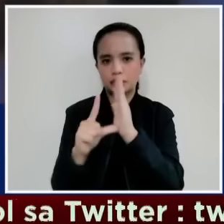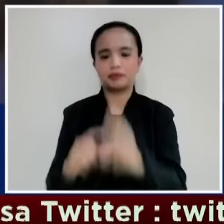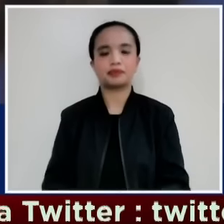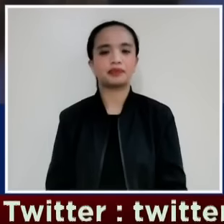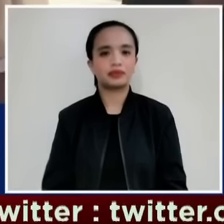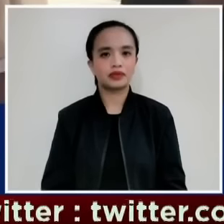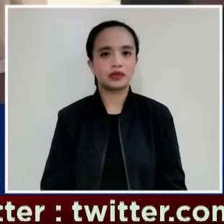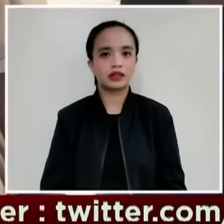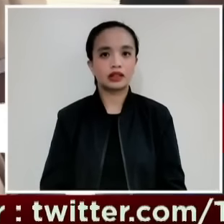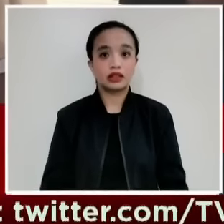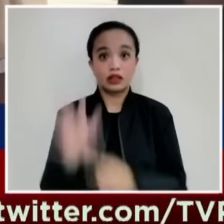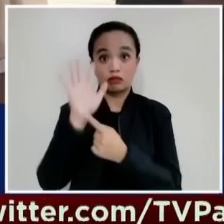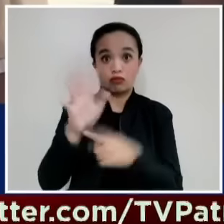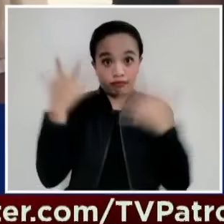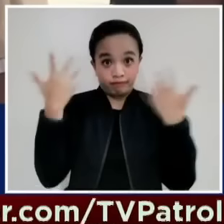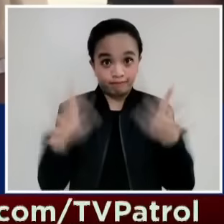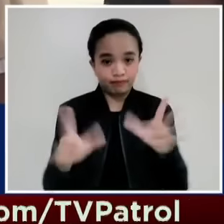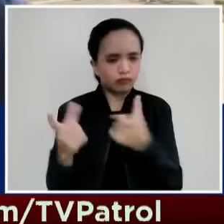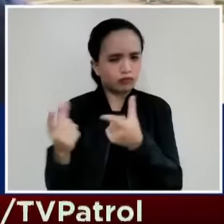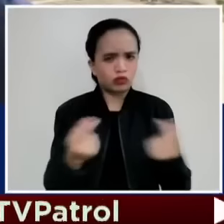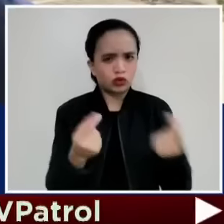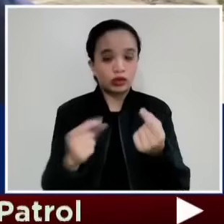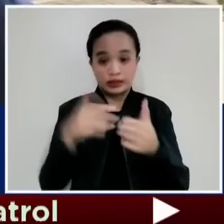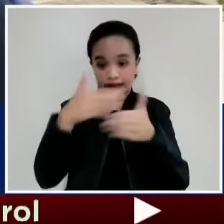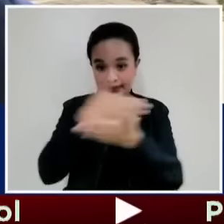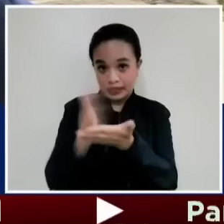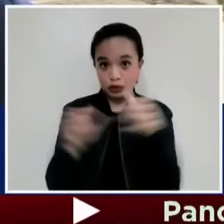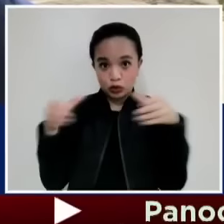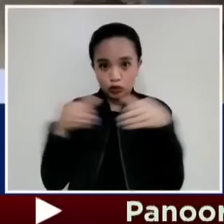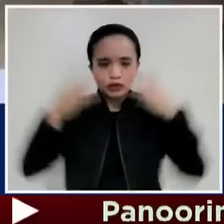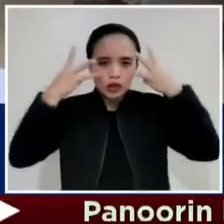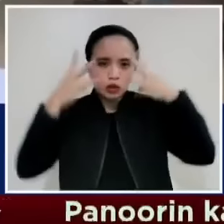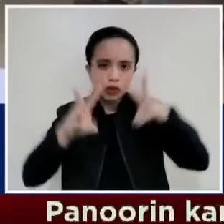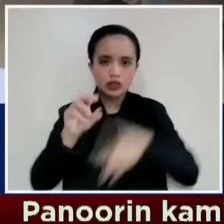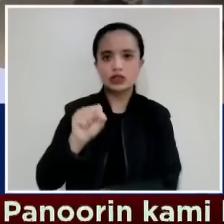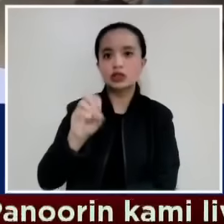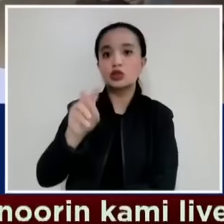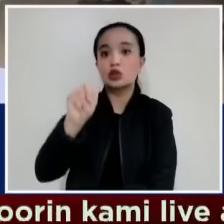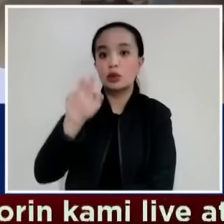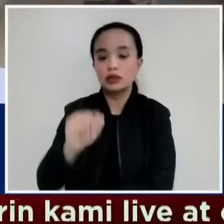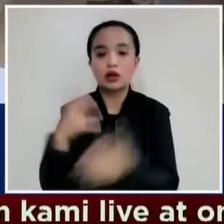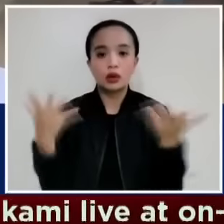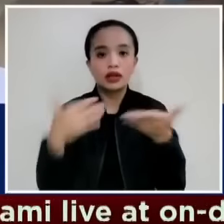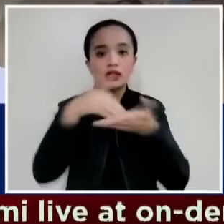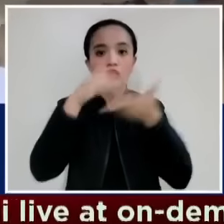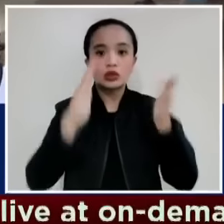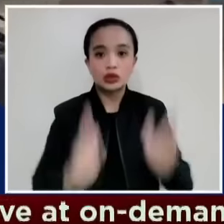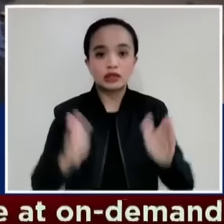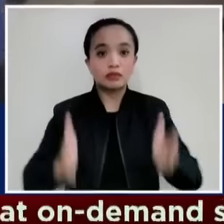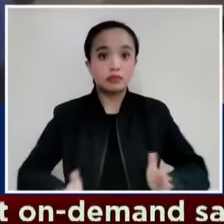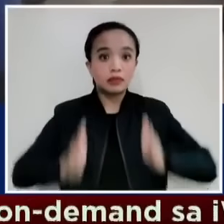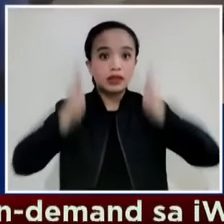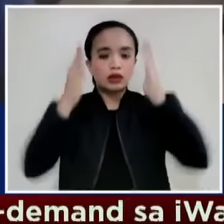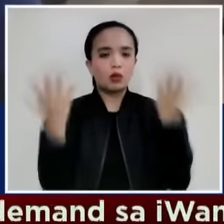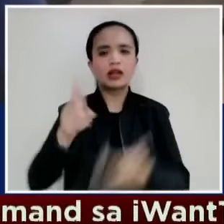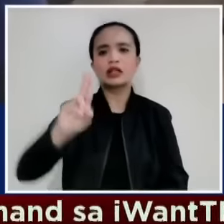protesta, sama-sama rin pinanood ng ilang grupo ang SONA ni Pangulong Marcos sa Student Union Building sa UP